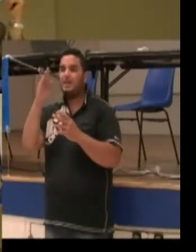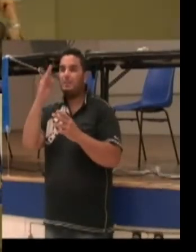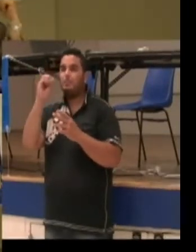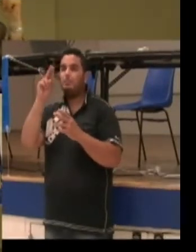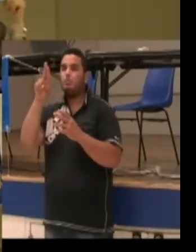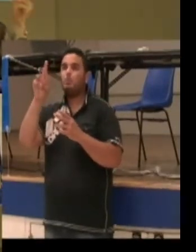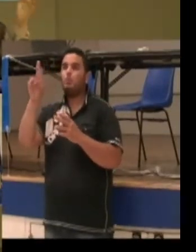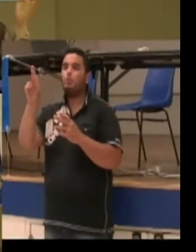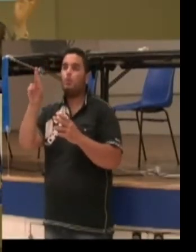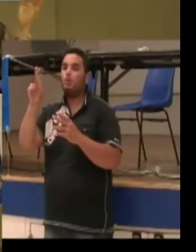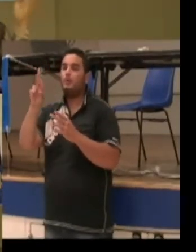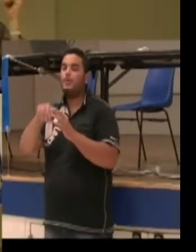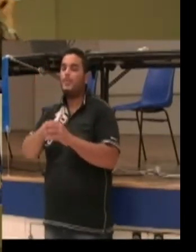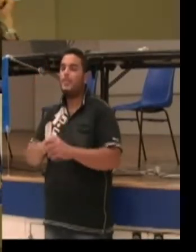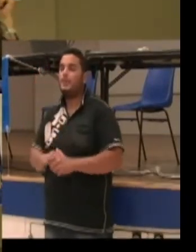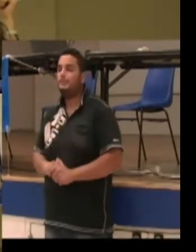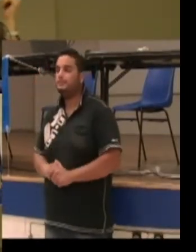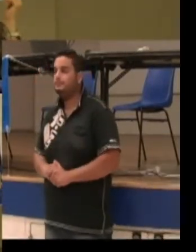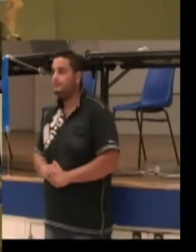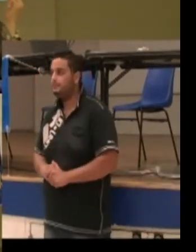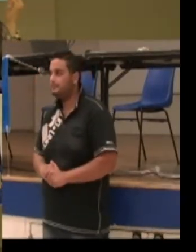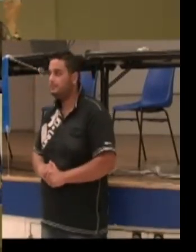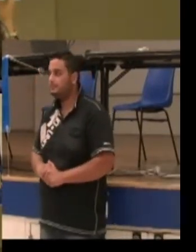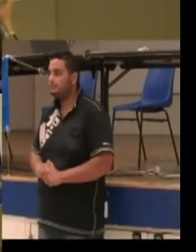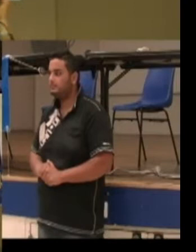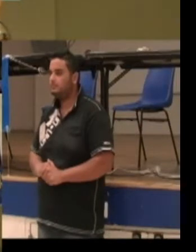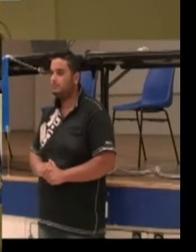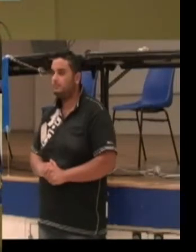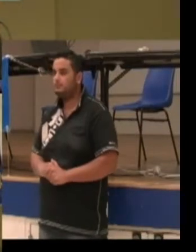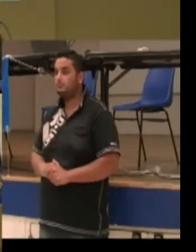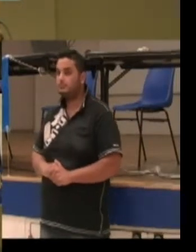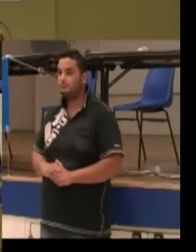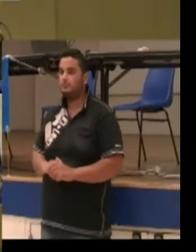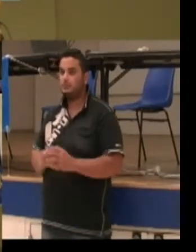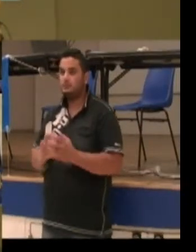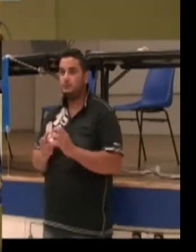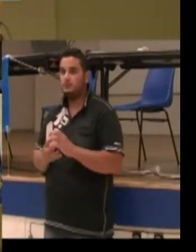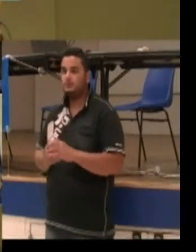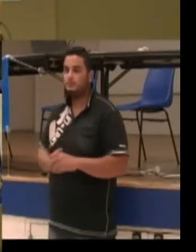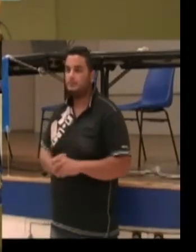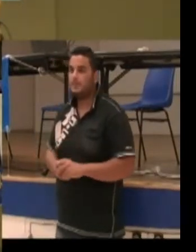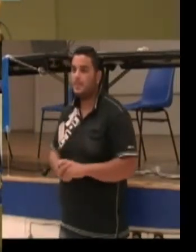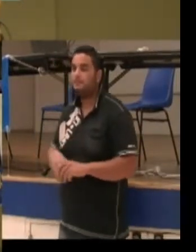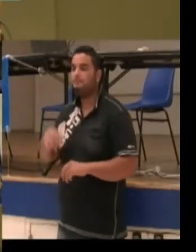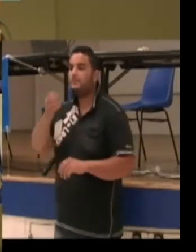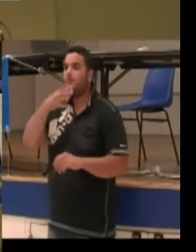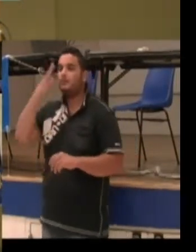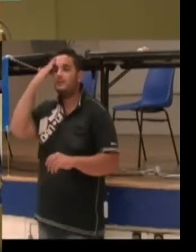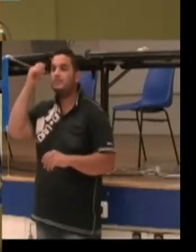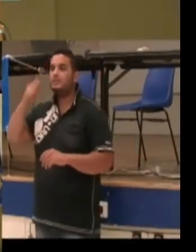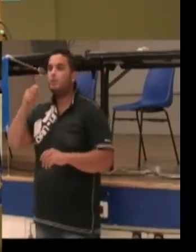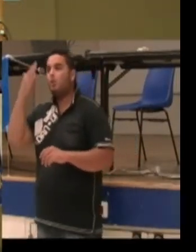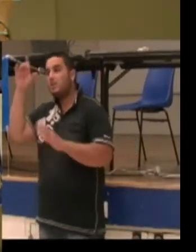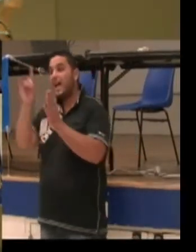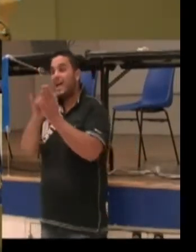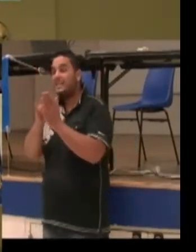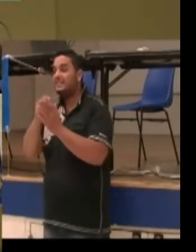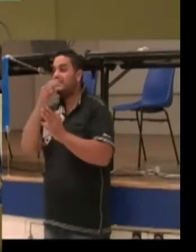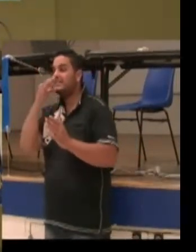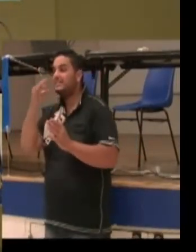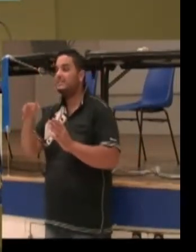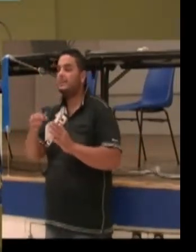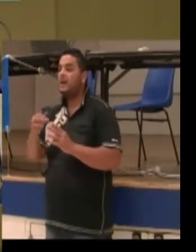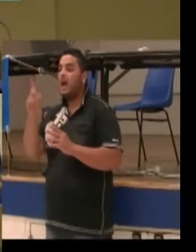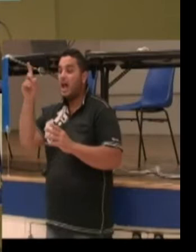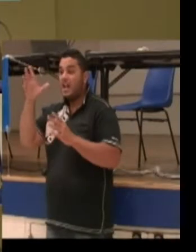Qaf et Surat Al-Nas. Ok. Dans un autre hadith, Allah, sallallahu alayhi wa sallam, il dit Allah subhanahu wa ta'ala jama'a